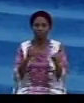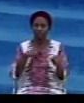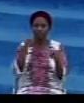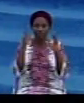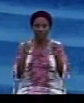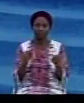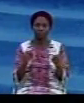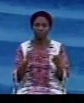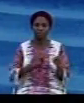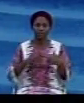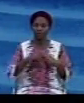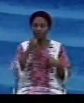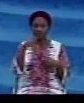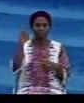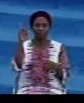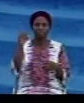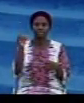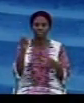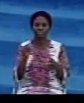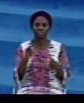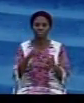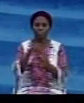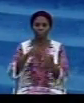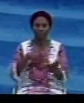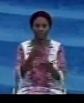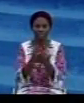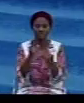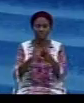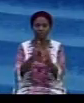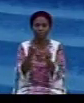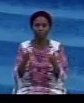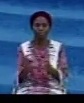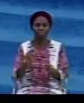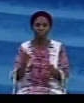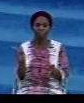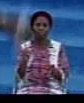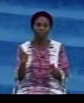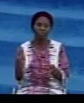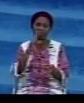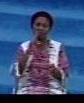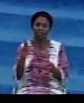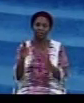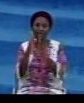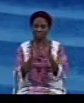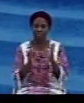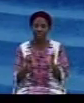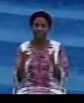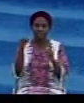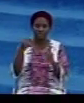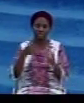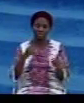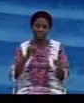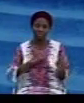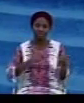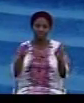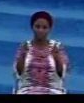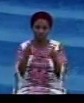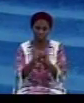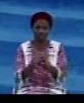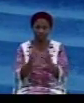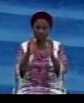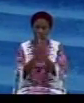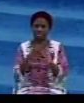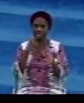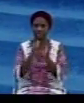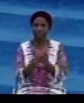aye ti ti n gbadua emi naa bẹrẹ si gbadua mo gbadua yẹn tinutinu pe ọlọrun leni to ba yẹ pe ọna ba ni bi iwọ ọlọrun